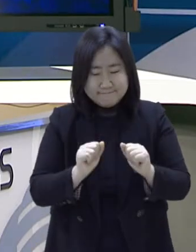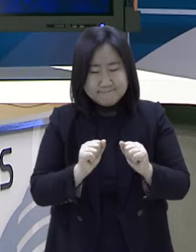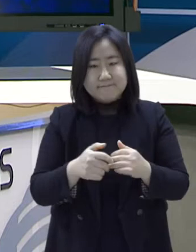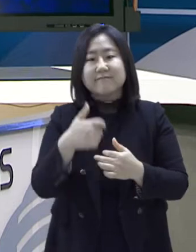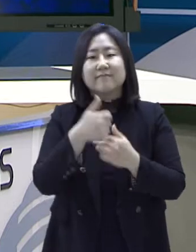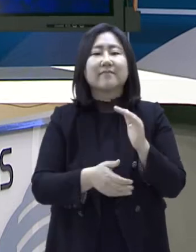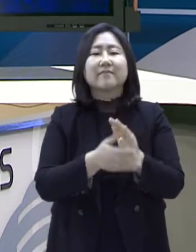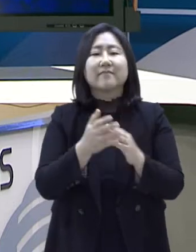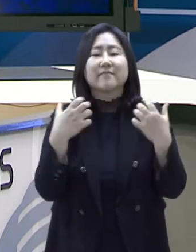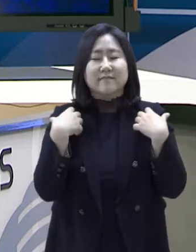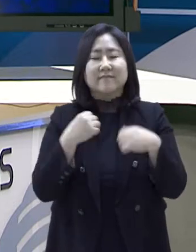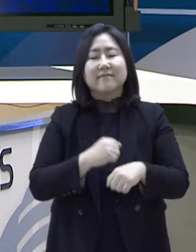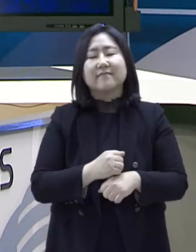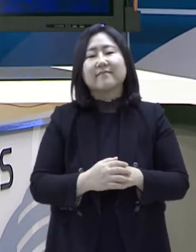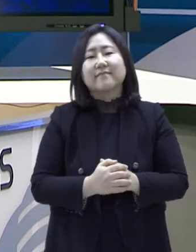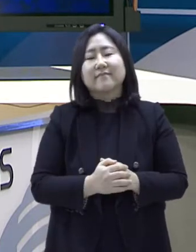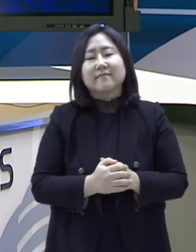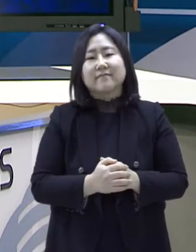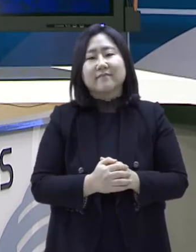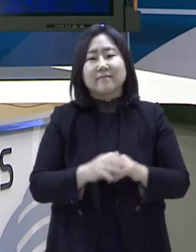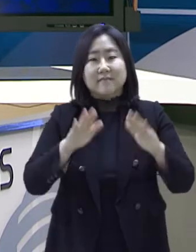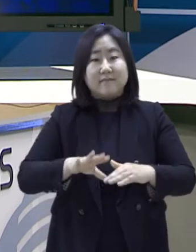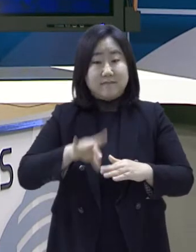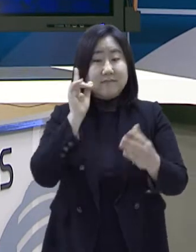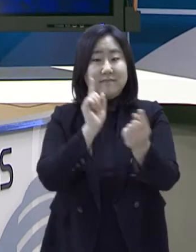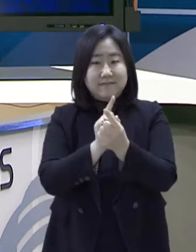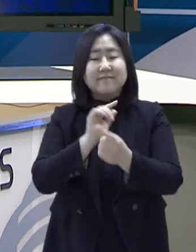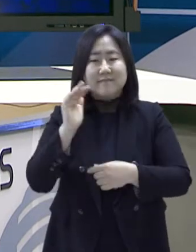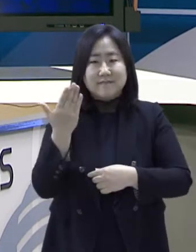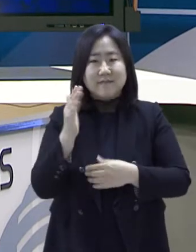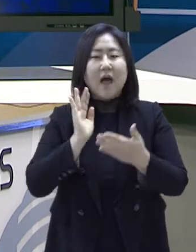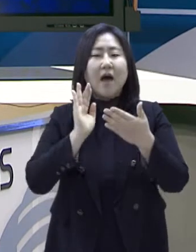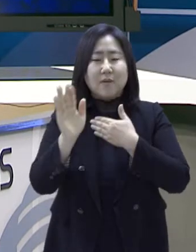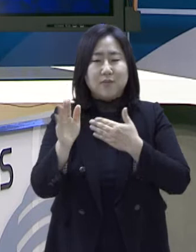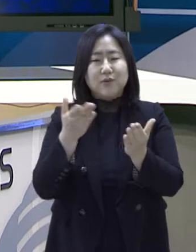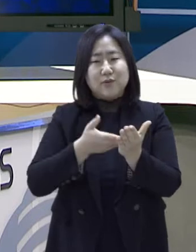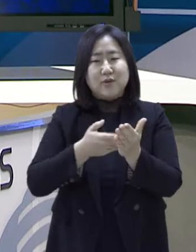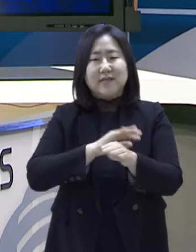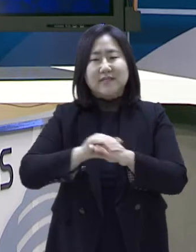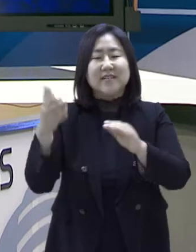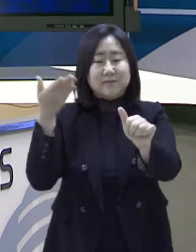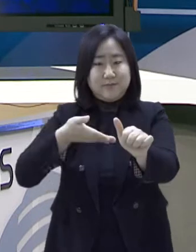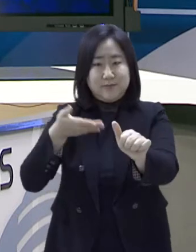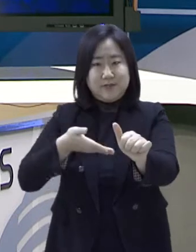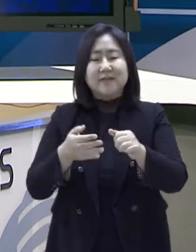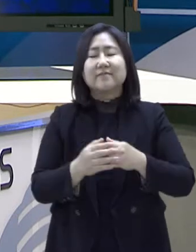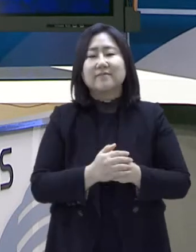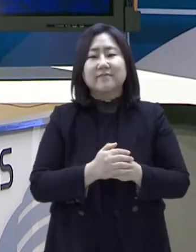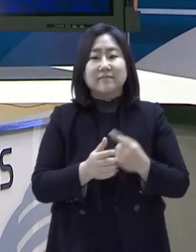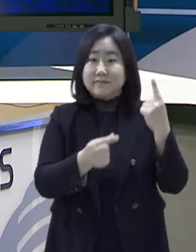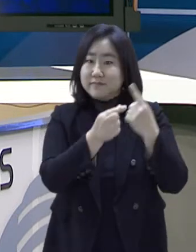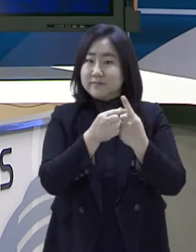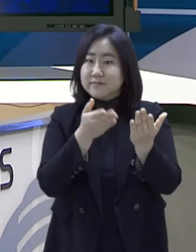네, 서귀포시청입니다. 네, 오늘 처음 뵙게 됐는데 앞으로 서귀포 소식 잘 부탁드리고요. 오늘 준비한 첫 번째